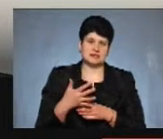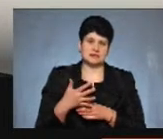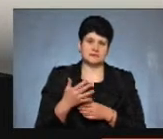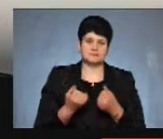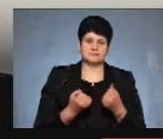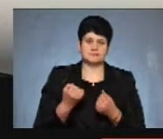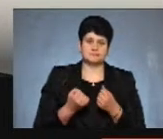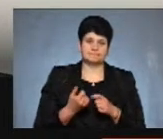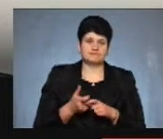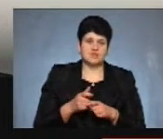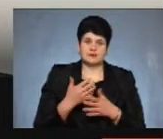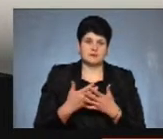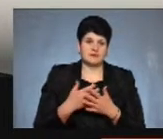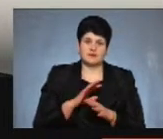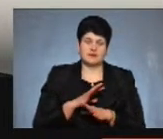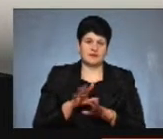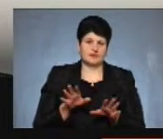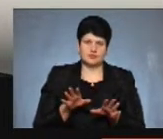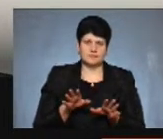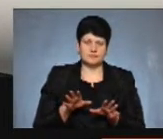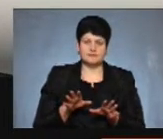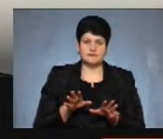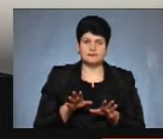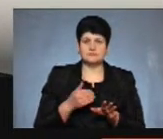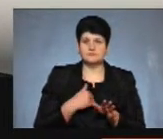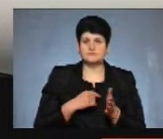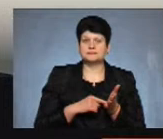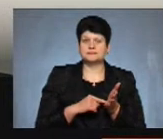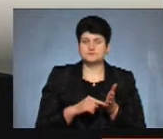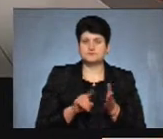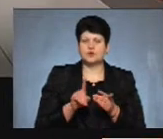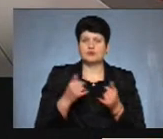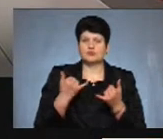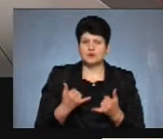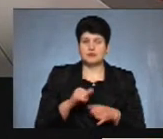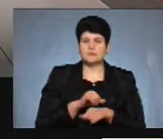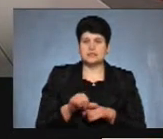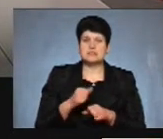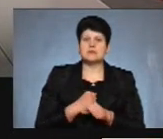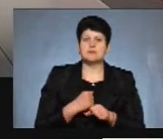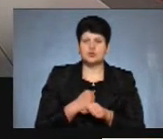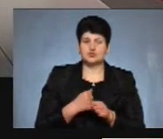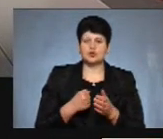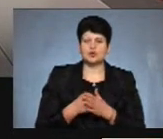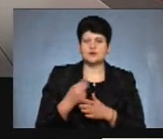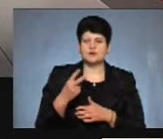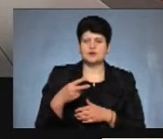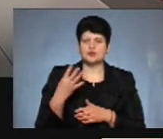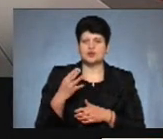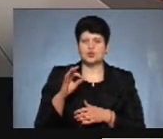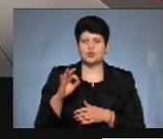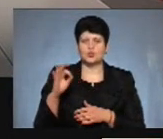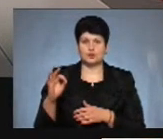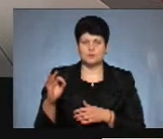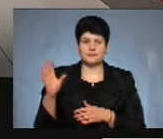засобів, більше, напевно, не буде. Але хотів би зазначити, що сьогодні митниця працює до 24.00.